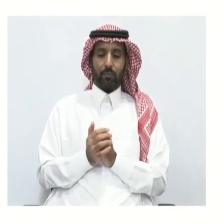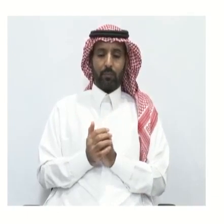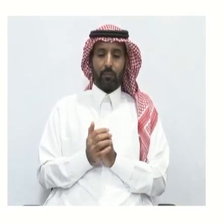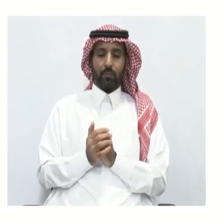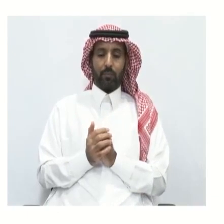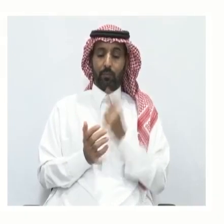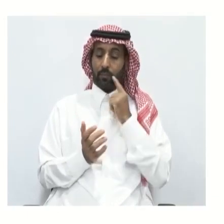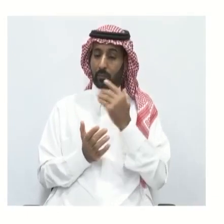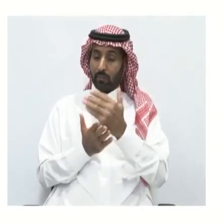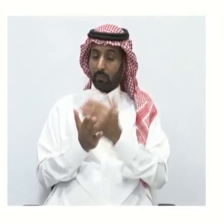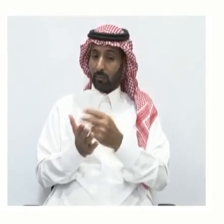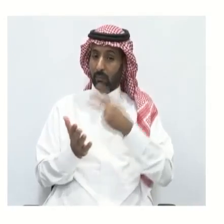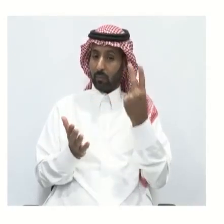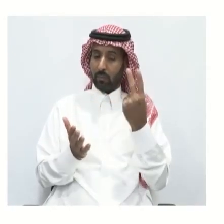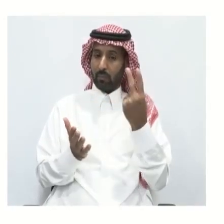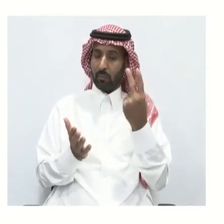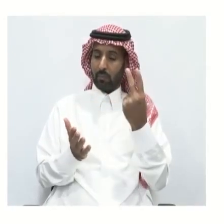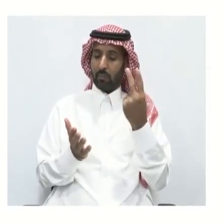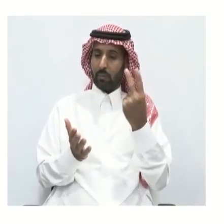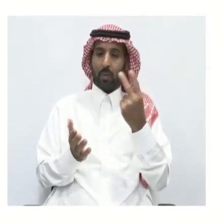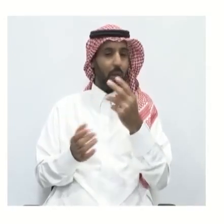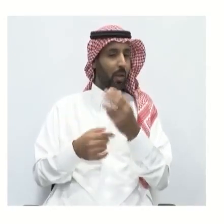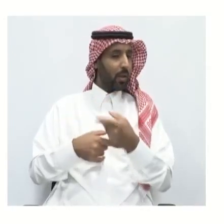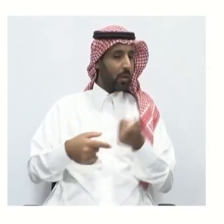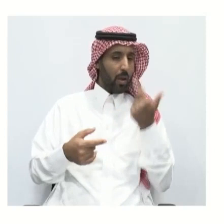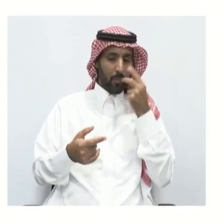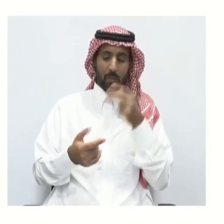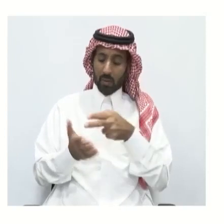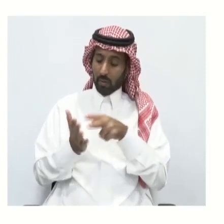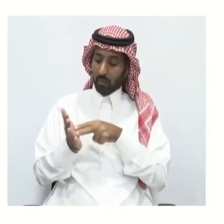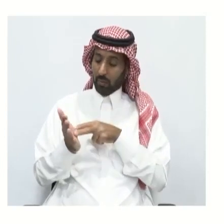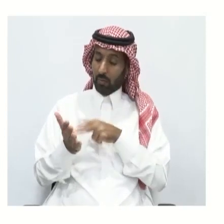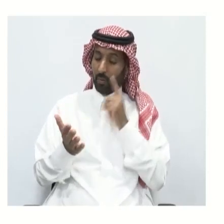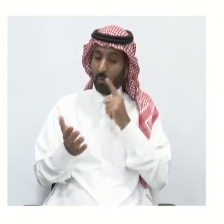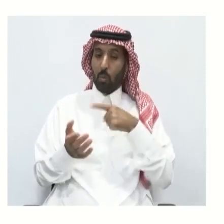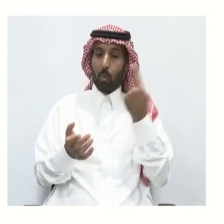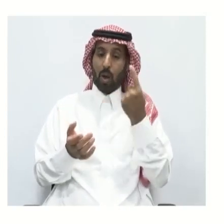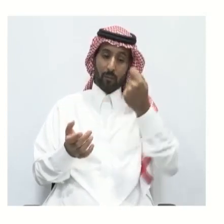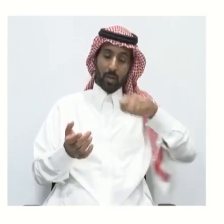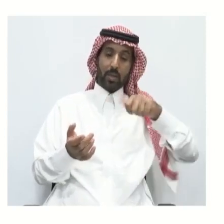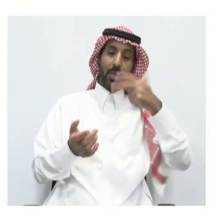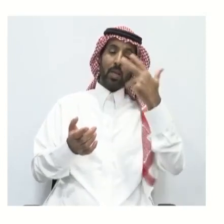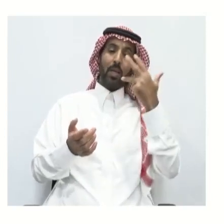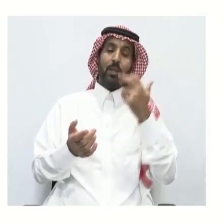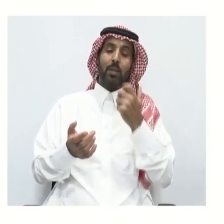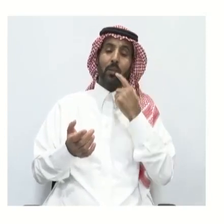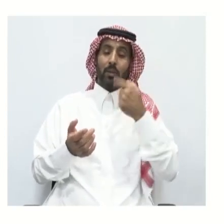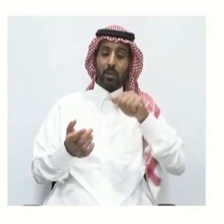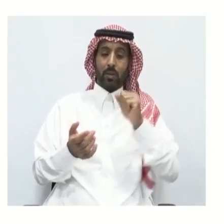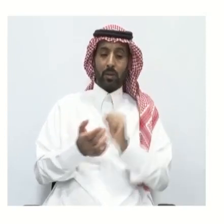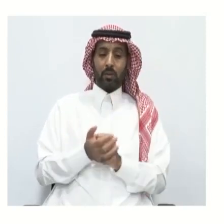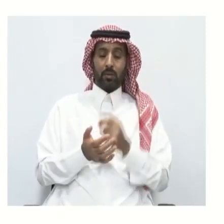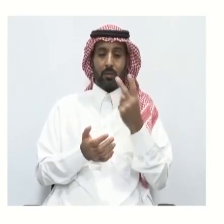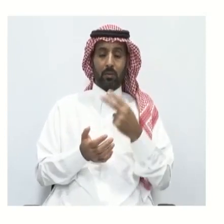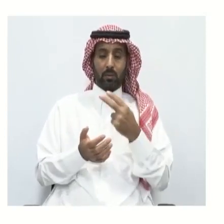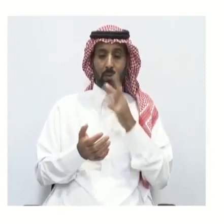السؤال عباره عن فقرتين احسب المردود النظري اذا تفاعلوا 1.912 من الف من الزنك